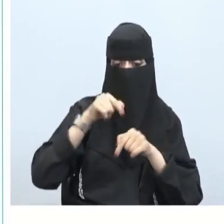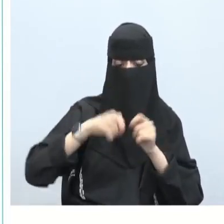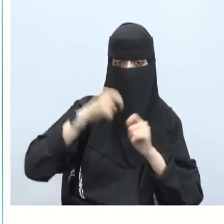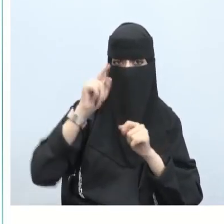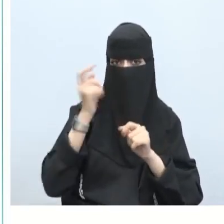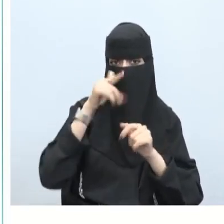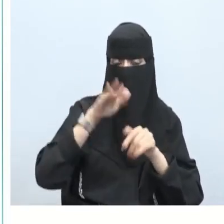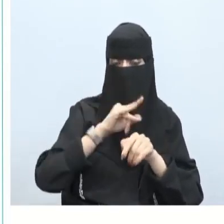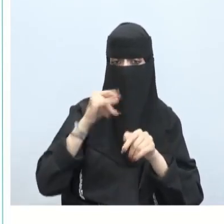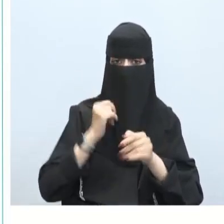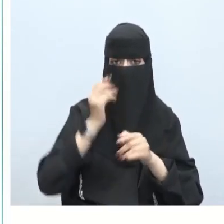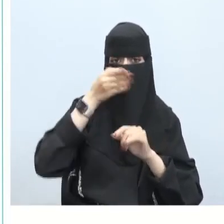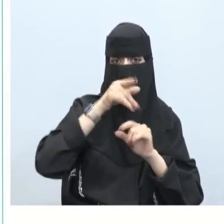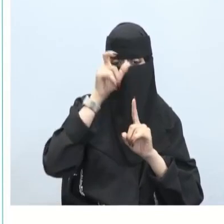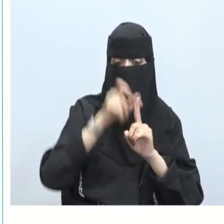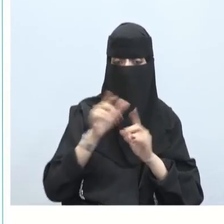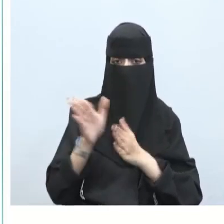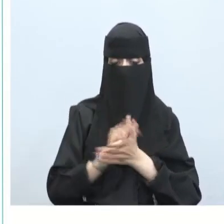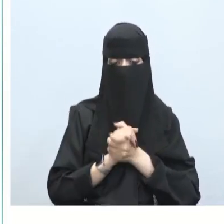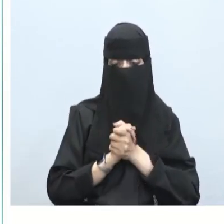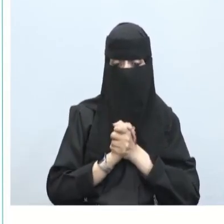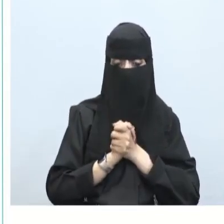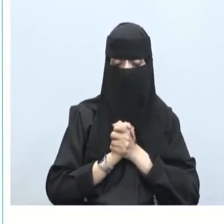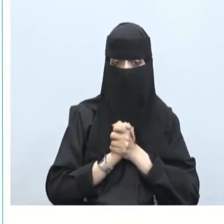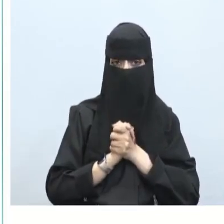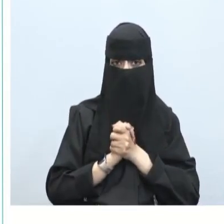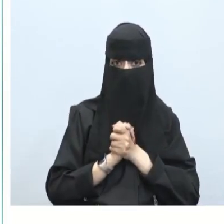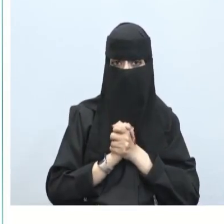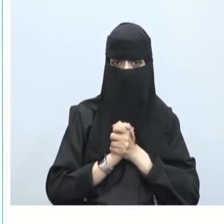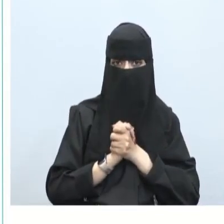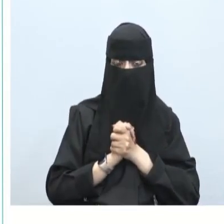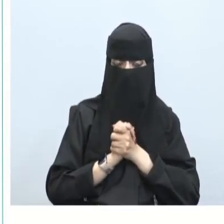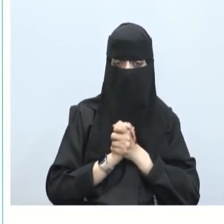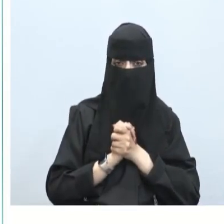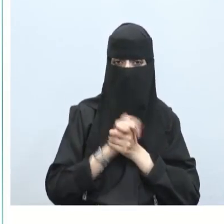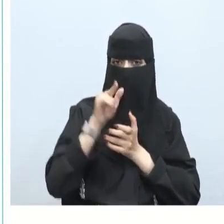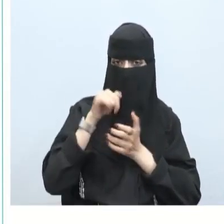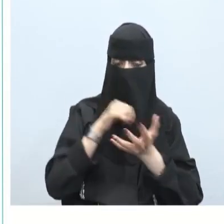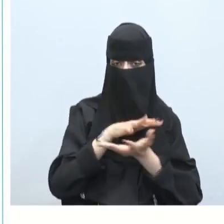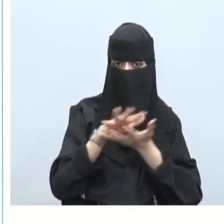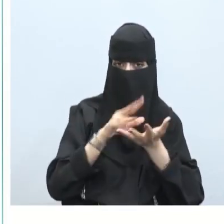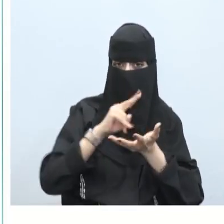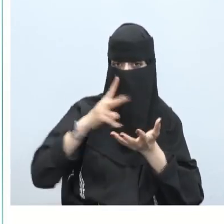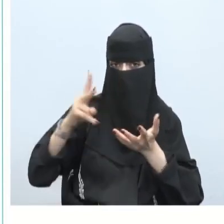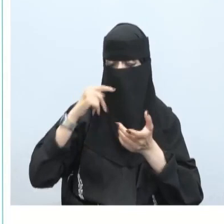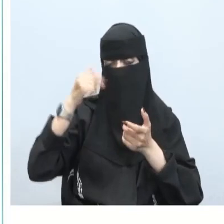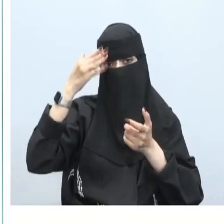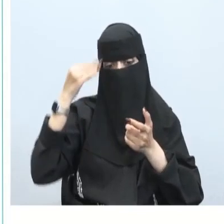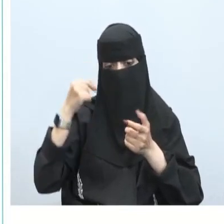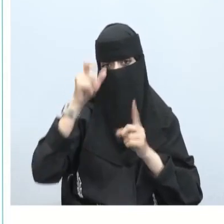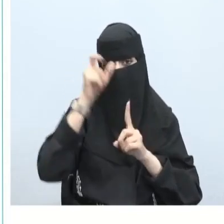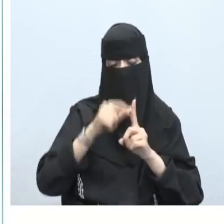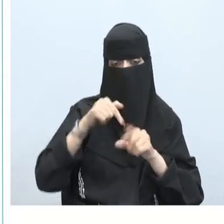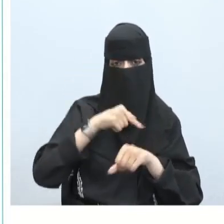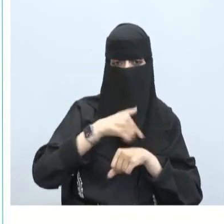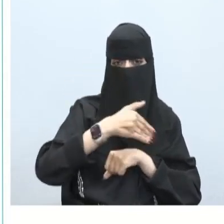تلقائيا دون تدخل من الموظفين وهذا بالتاكيد سيحل مشاكل متعدده نسيان الموظف التاخر في